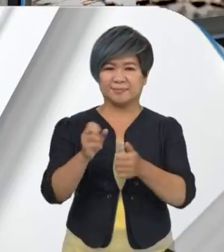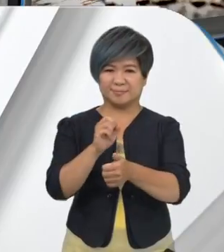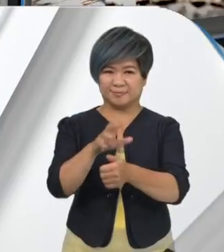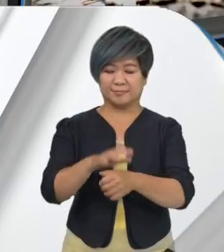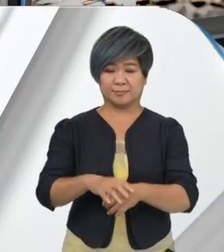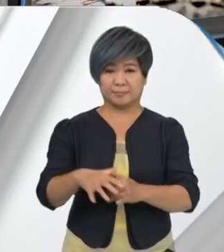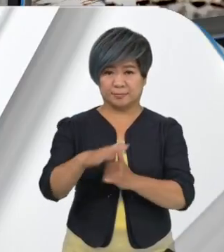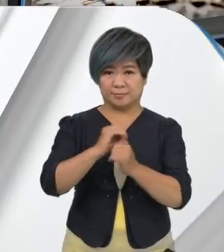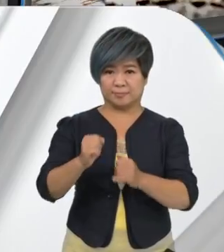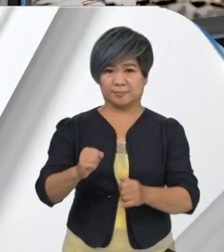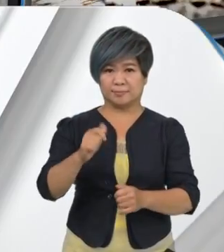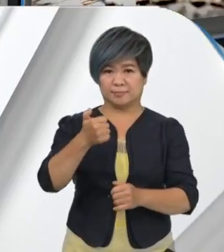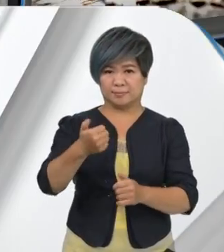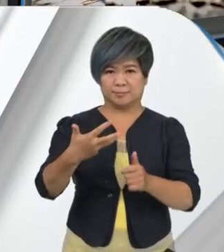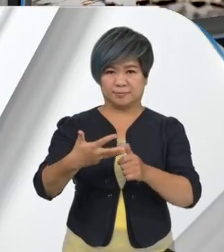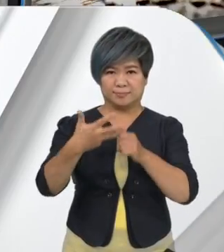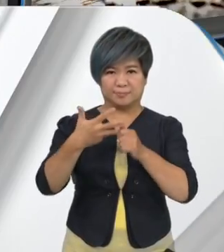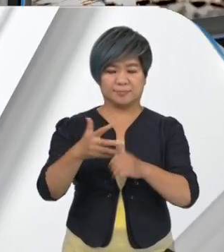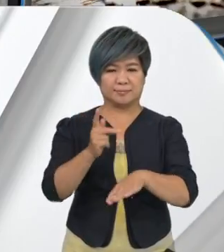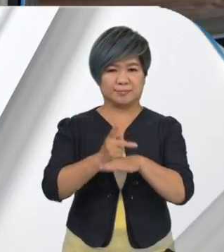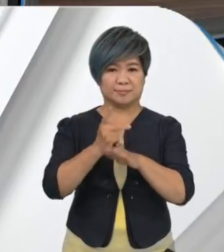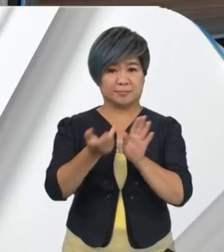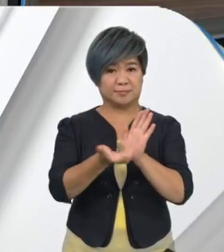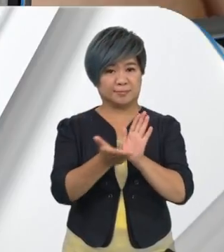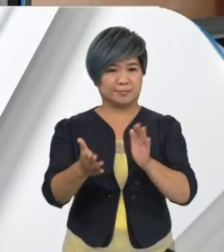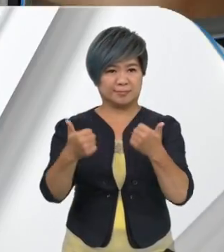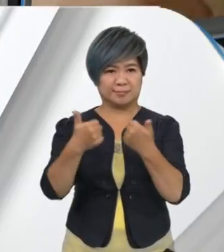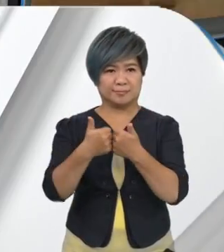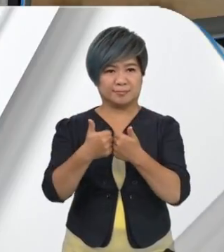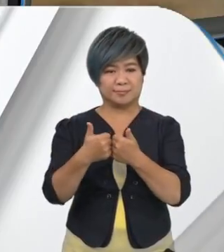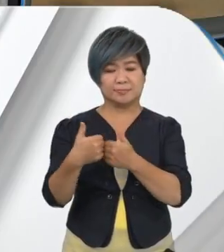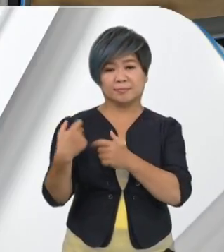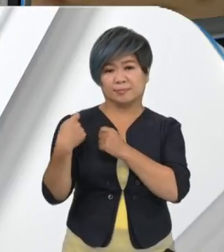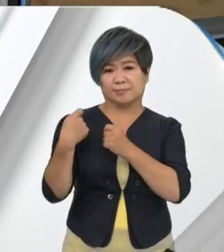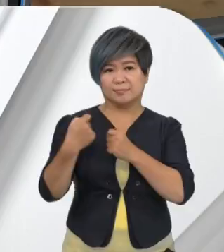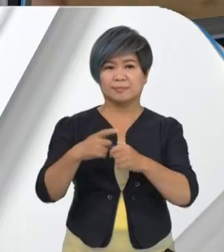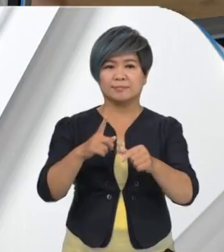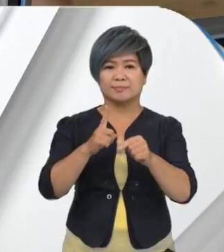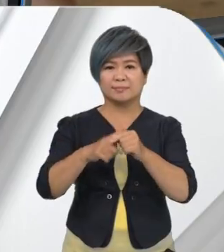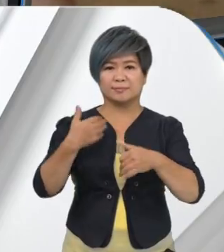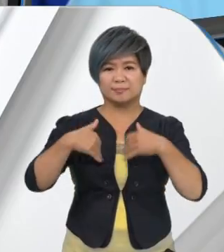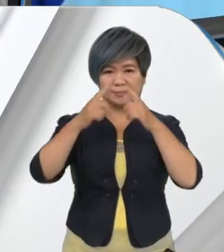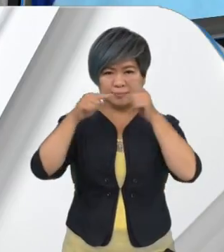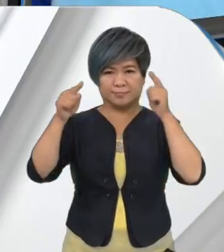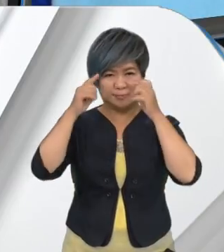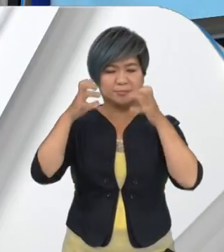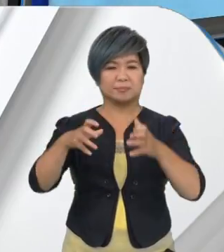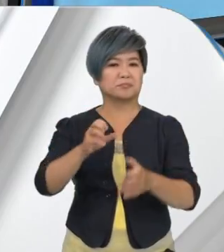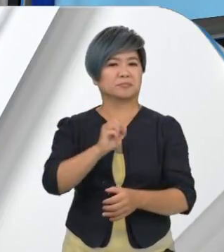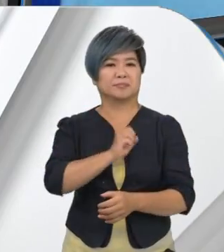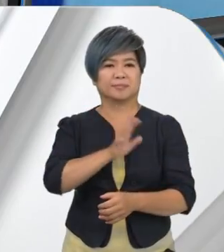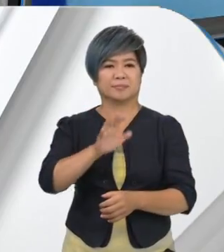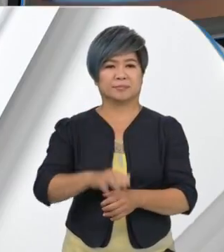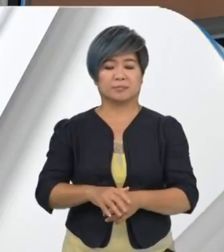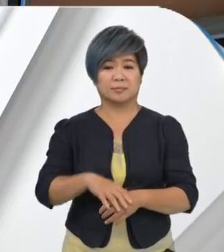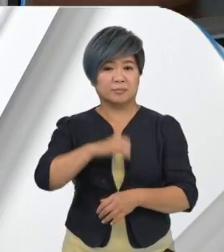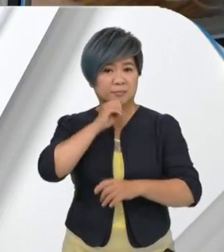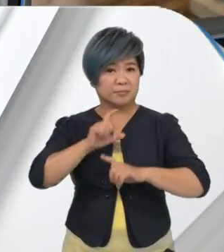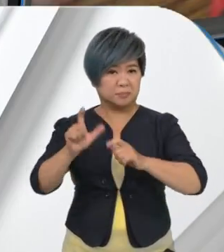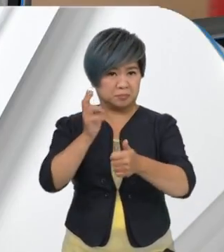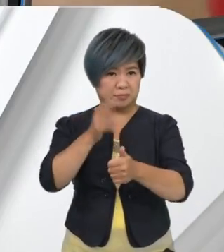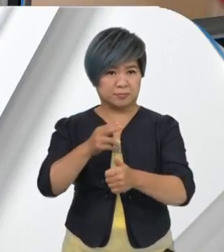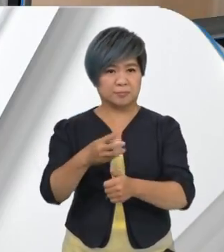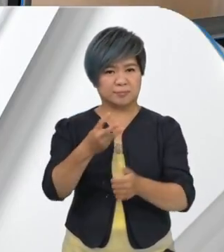正讲到全国第五十八届科学展览会，之前都有国立的重庆大学人文结束。屏东站派